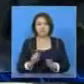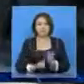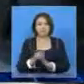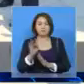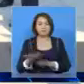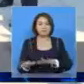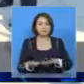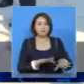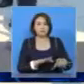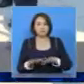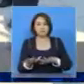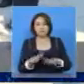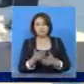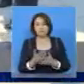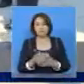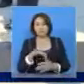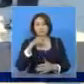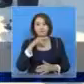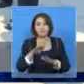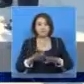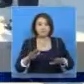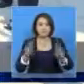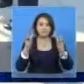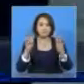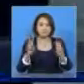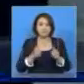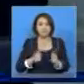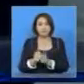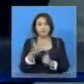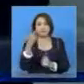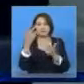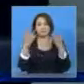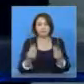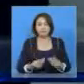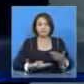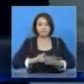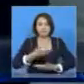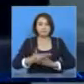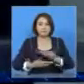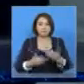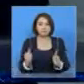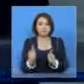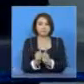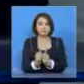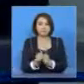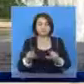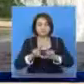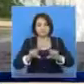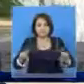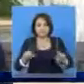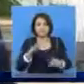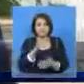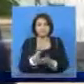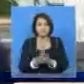оперативно профилактическое мероприятие внимание дети так в ближайшие три дня на пешеходных переходов вблизи учебных заведений